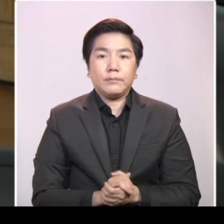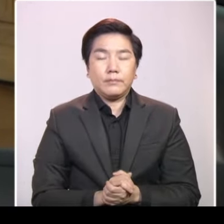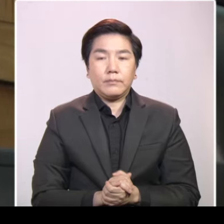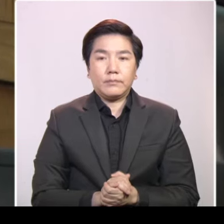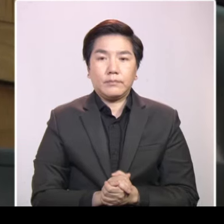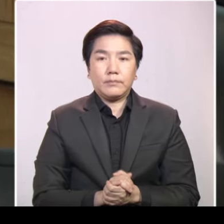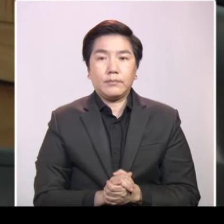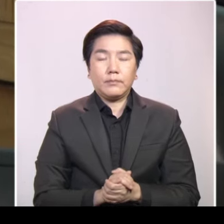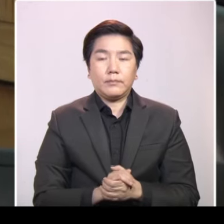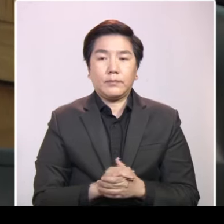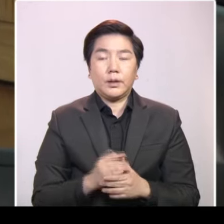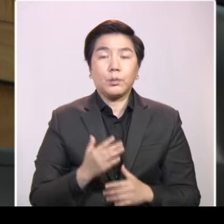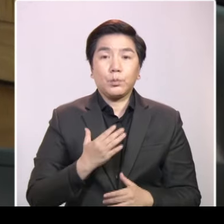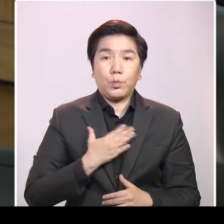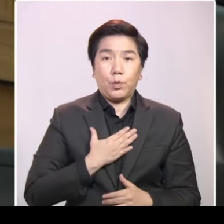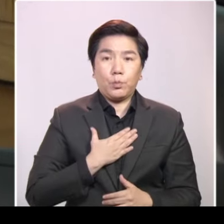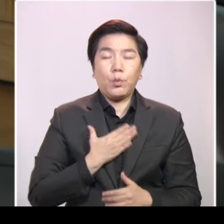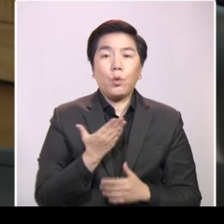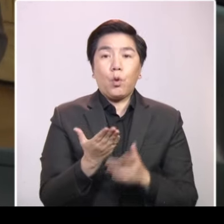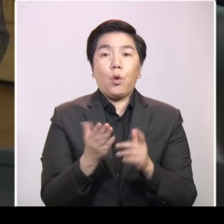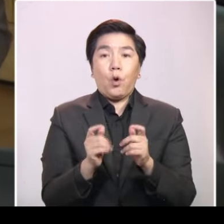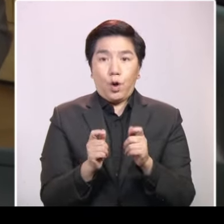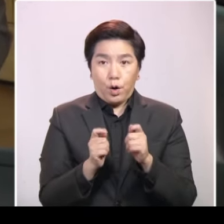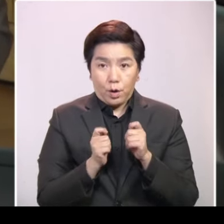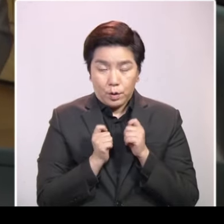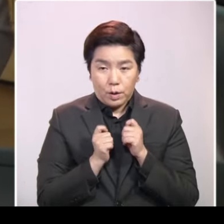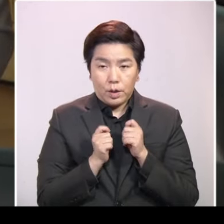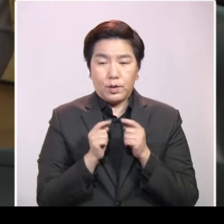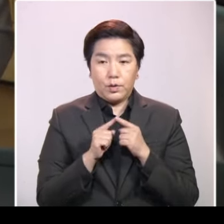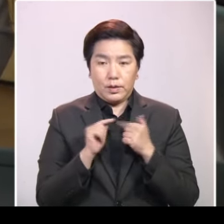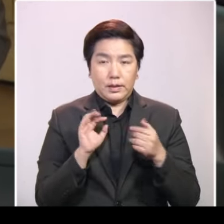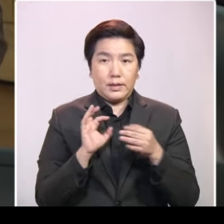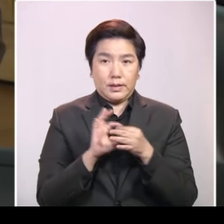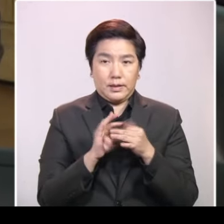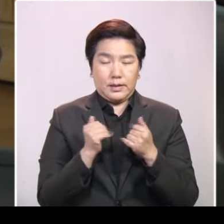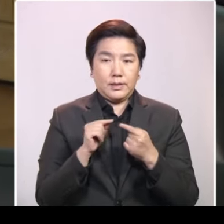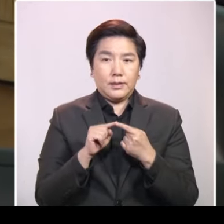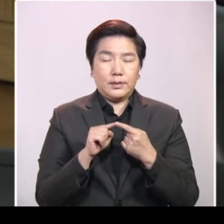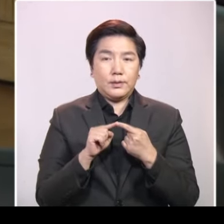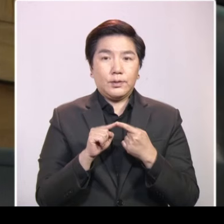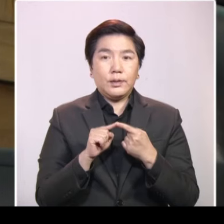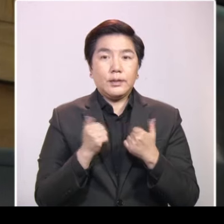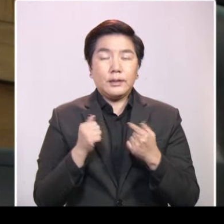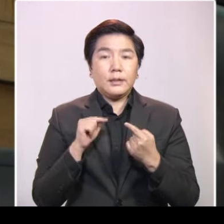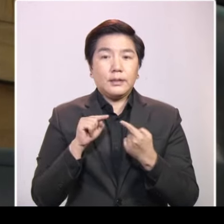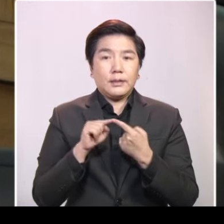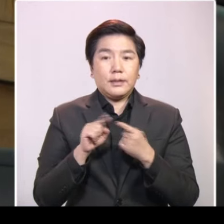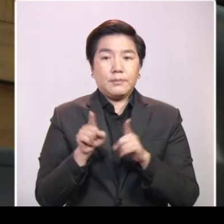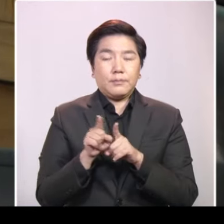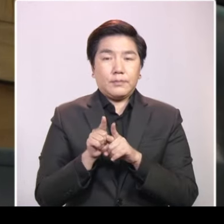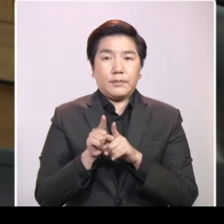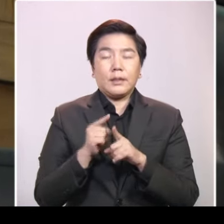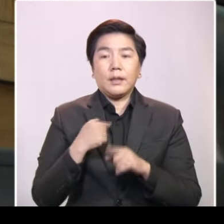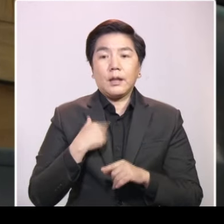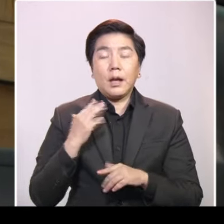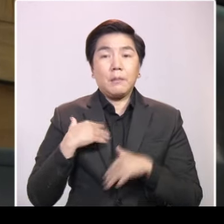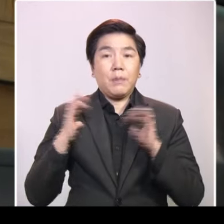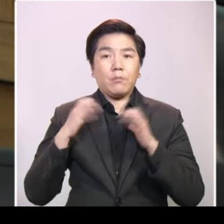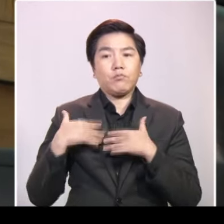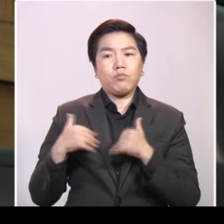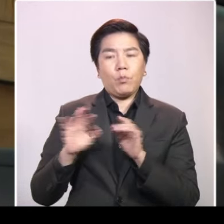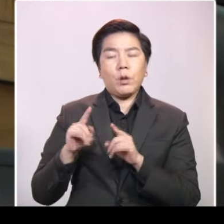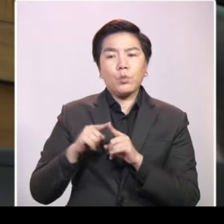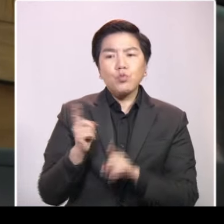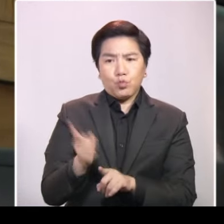นะครับแล้วก็ผมขออนุญาตกราบเรียนท่านสมาชิกว่ารัฐบาลไม่ได้ดิ้งนอนใจนะครับแล้วก็ให้ความ